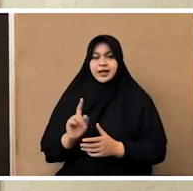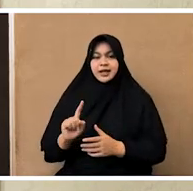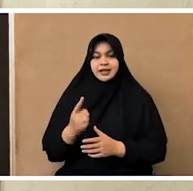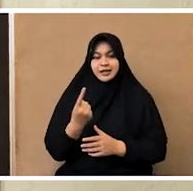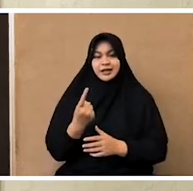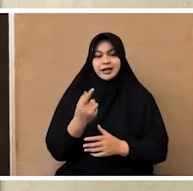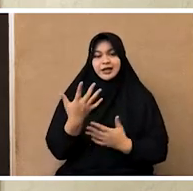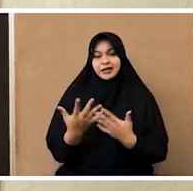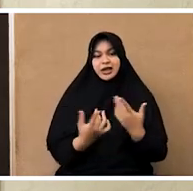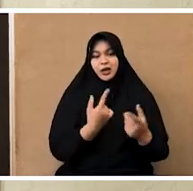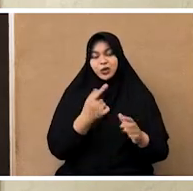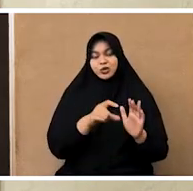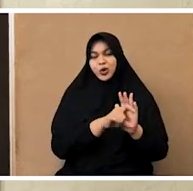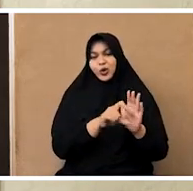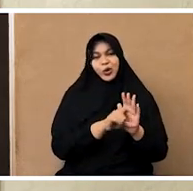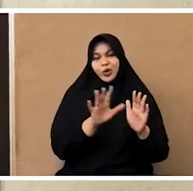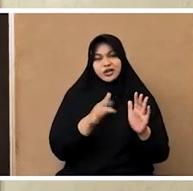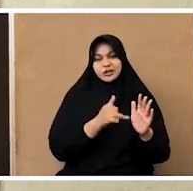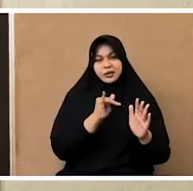menggelandang ya